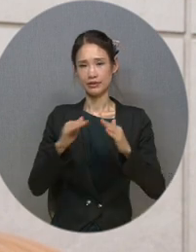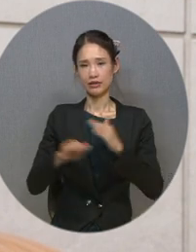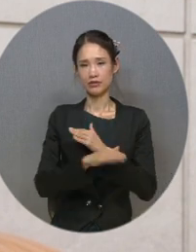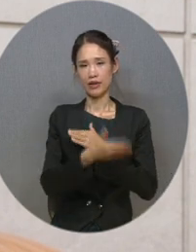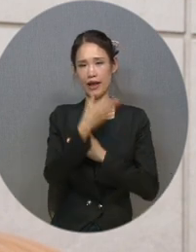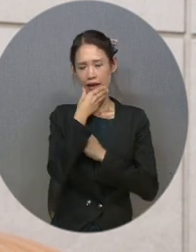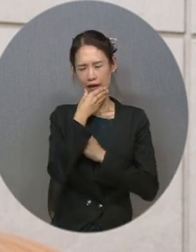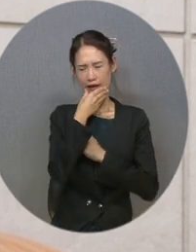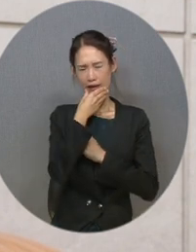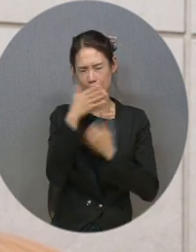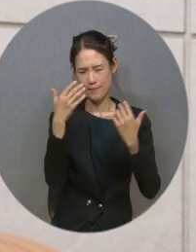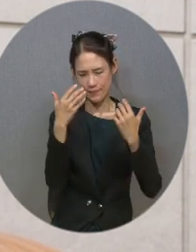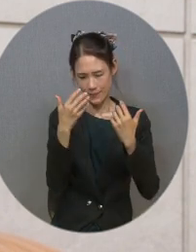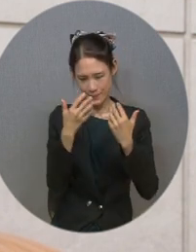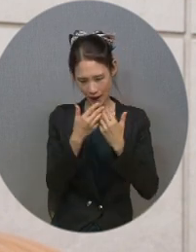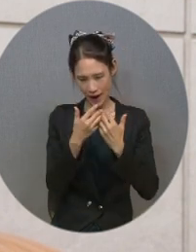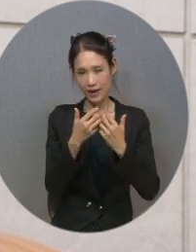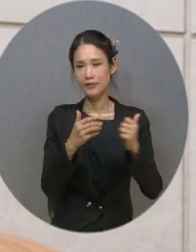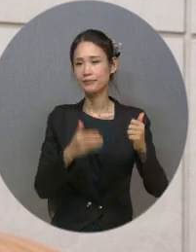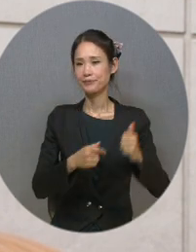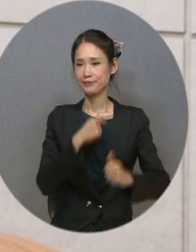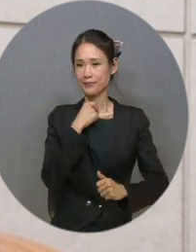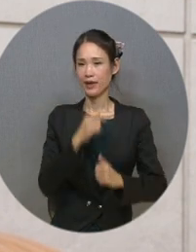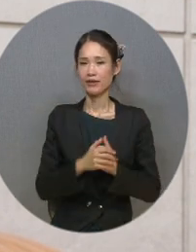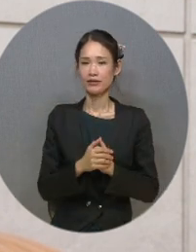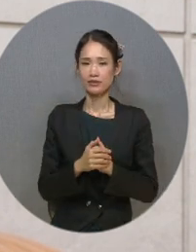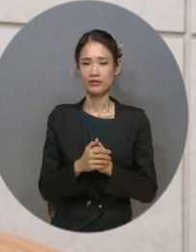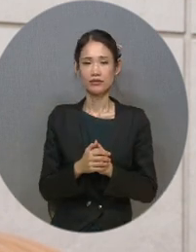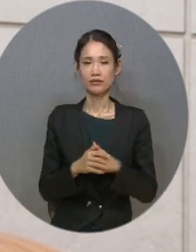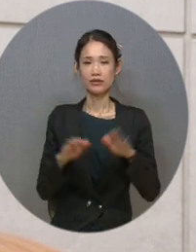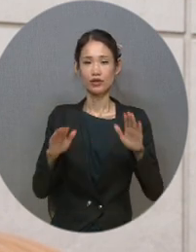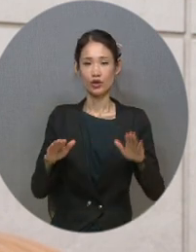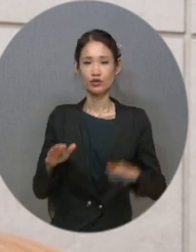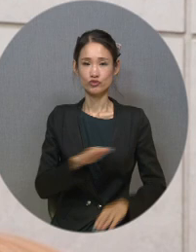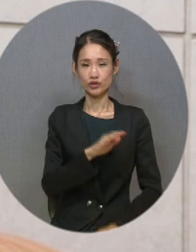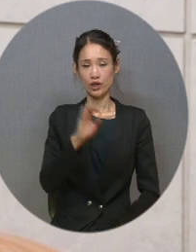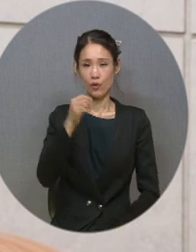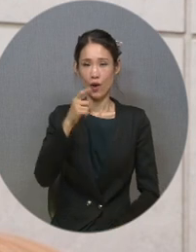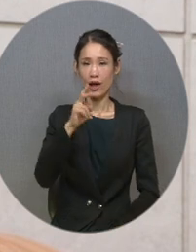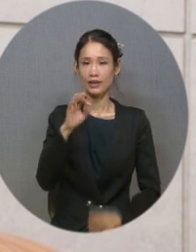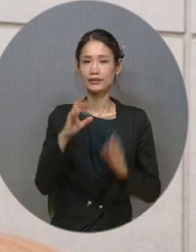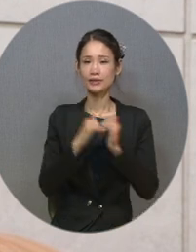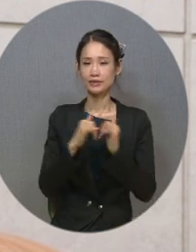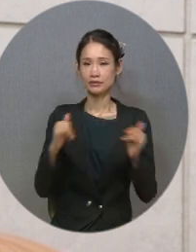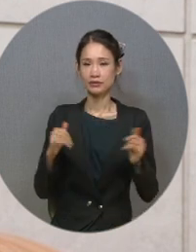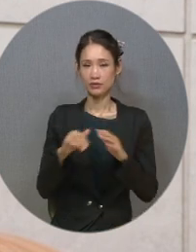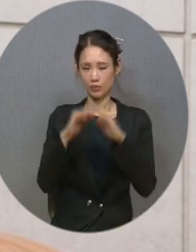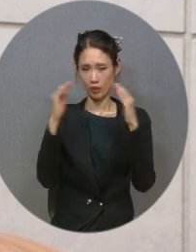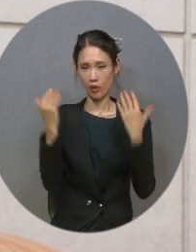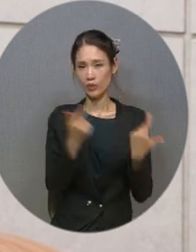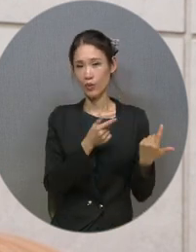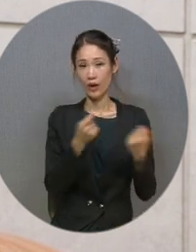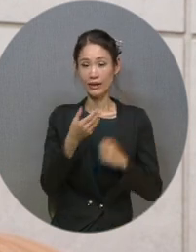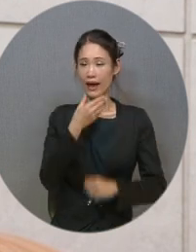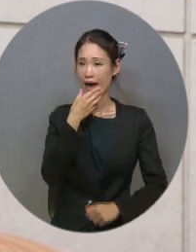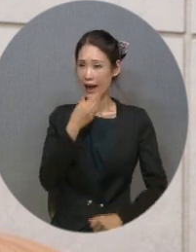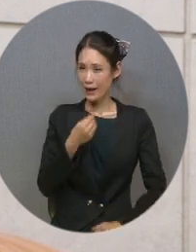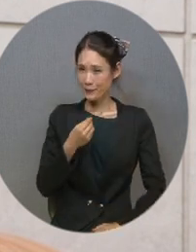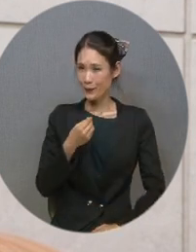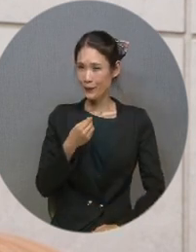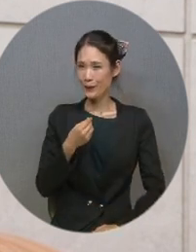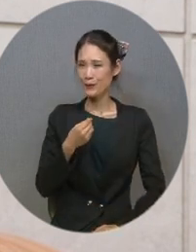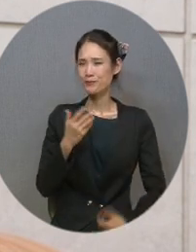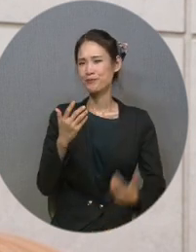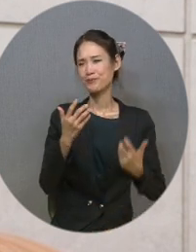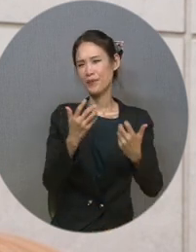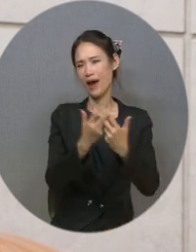깃들기를 기원합니다. 저는 우리 광양 시민들이 모두들 행복한